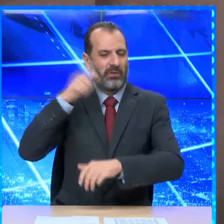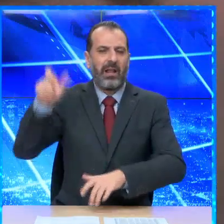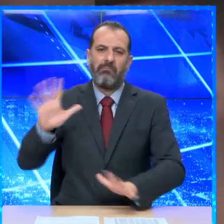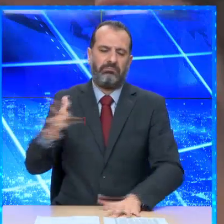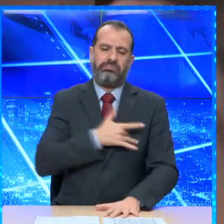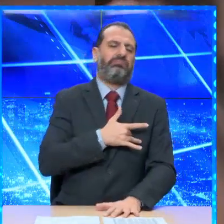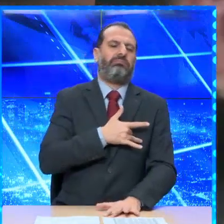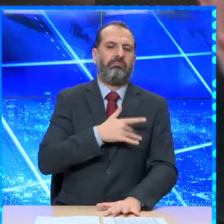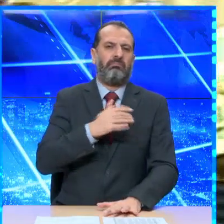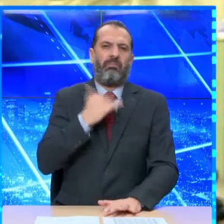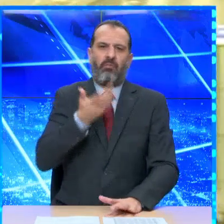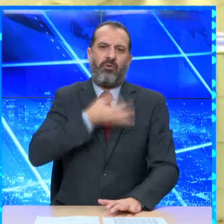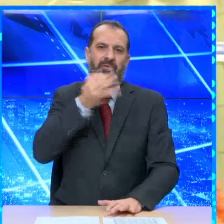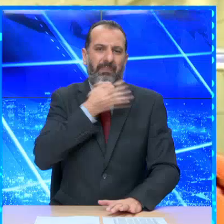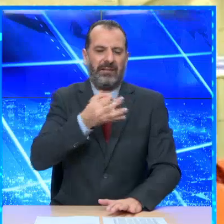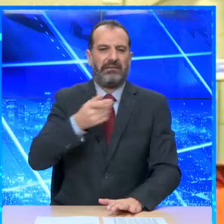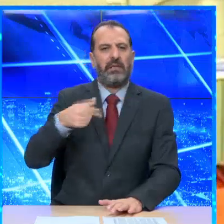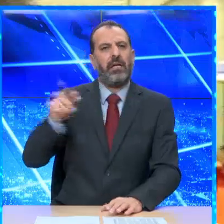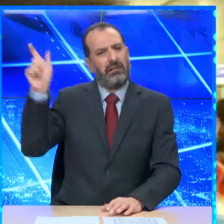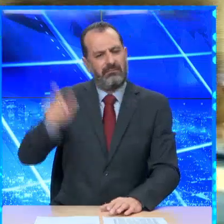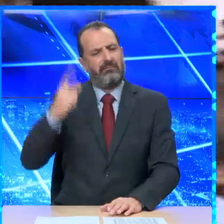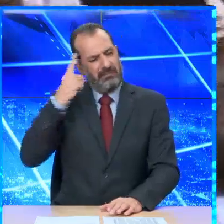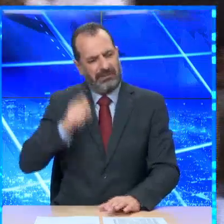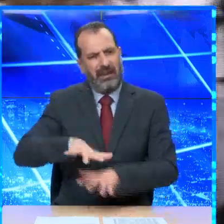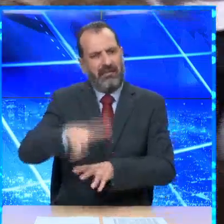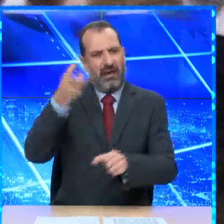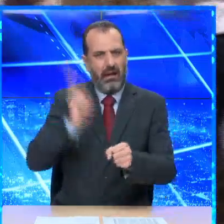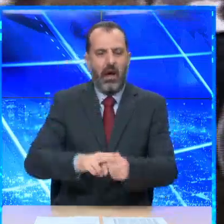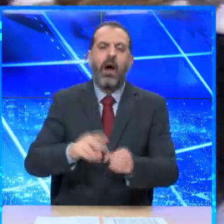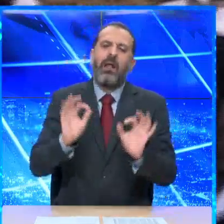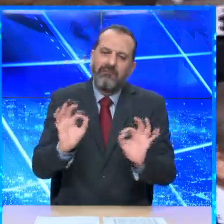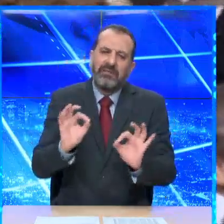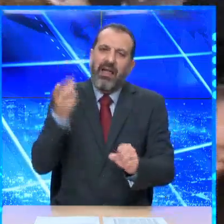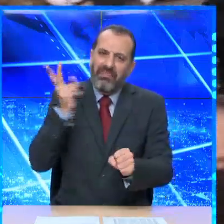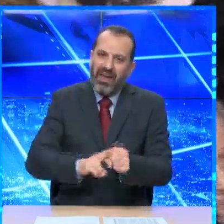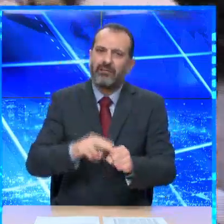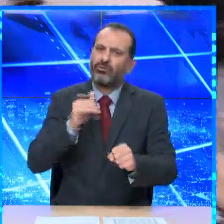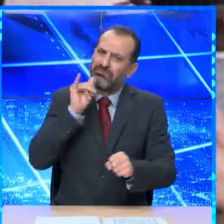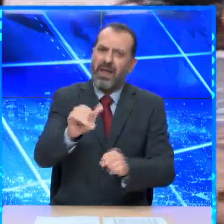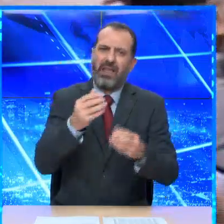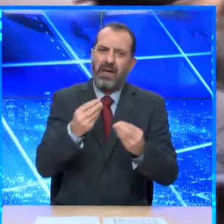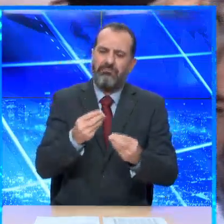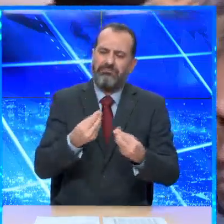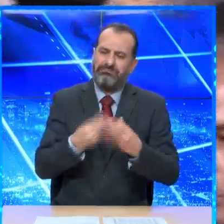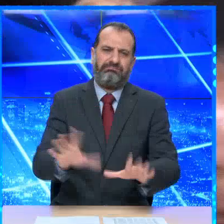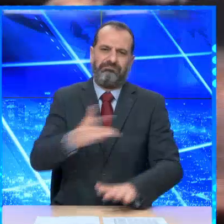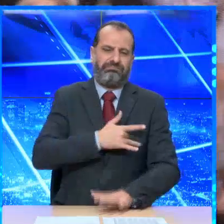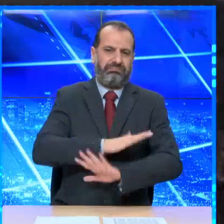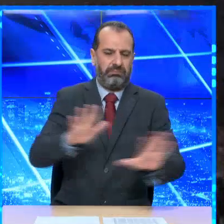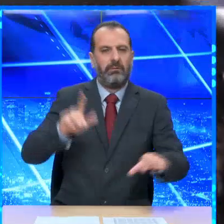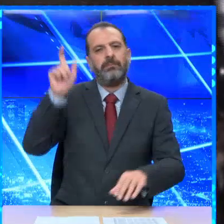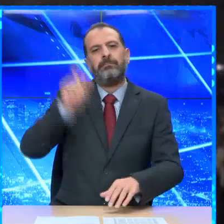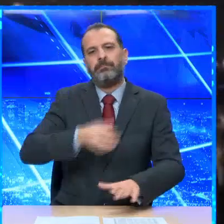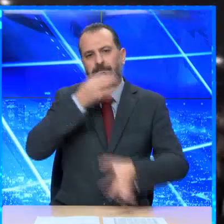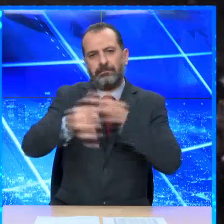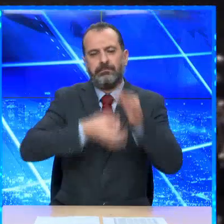γιατί και οι ίδιοι τους είναι σοκαρισμένοι. Το περιμέναν μεν, αλλά ένας θάνατος πάντα είναι ψυχρός. Έτσι είναι. Ένας σπουδαίος αθλητής, αλλά πάνω